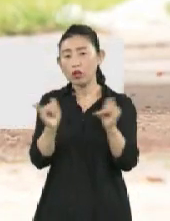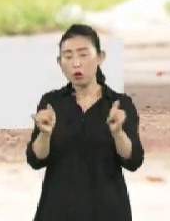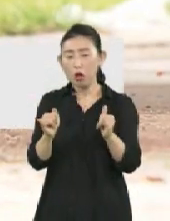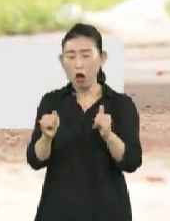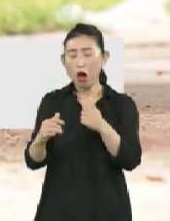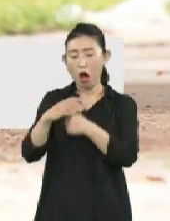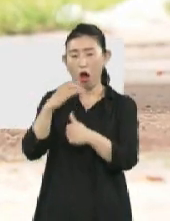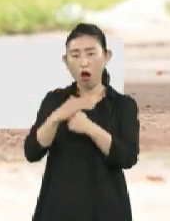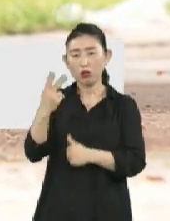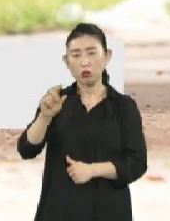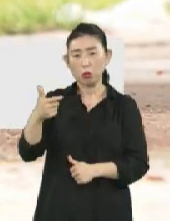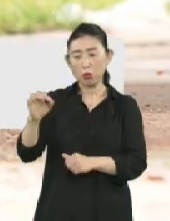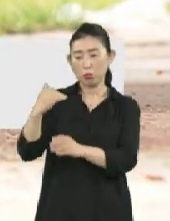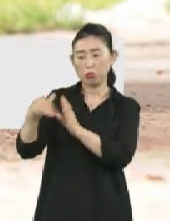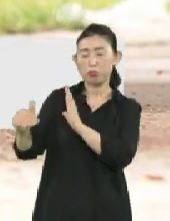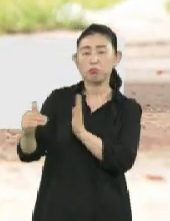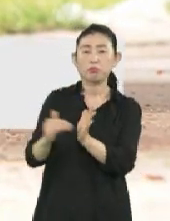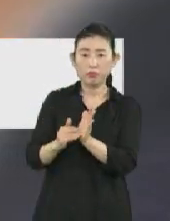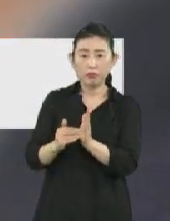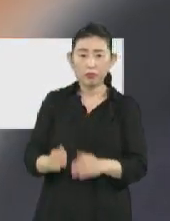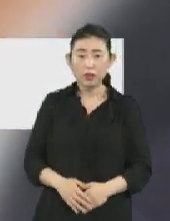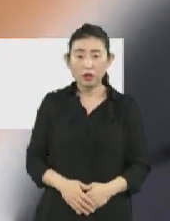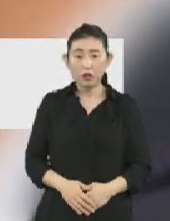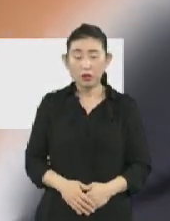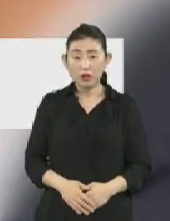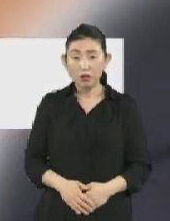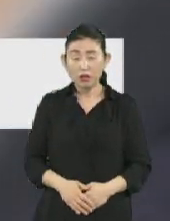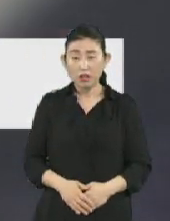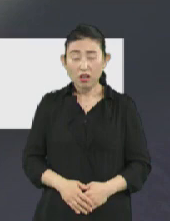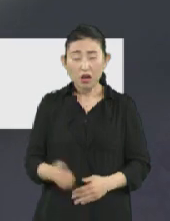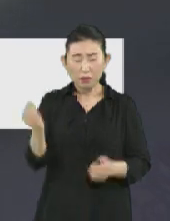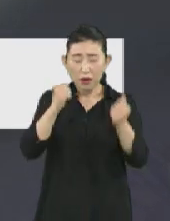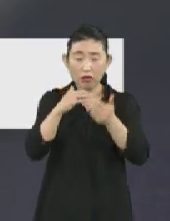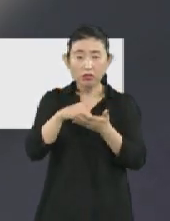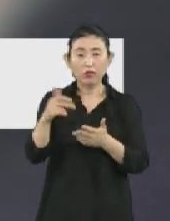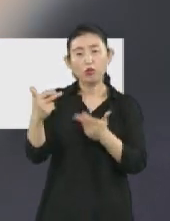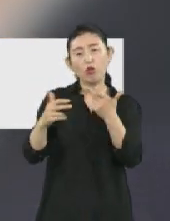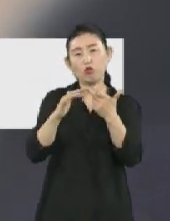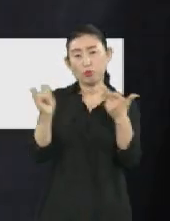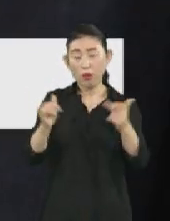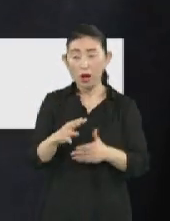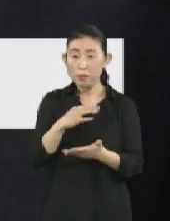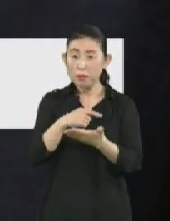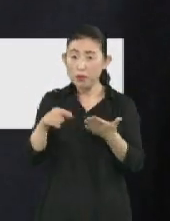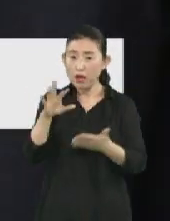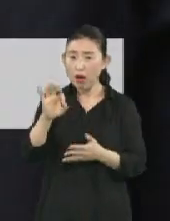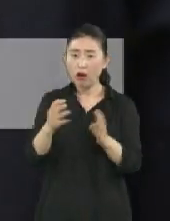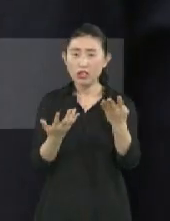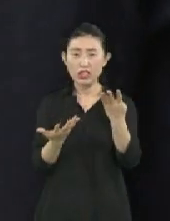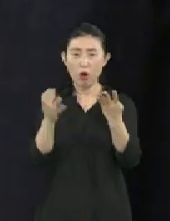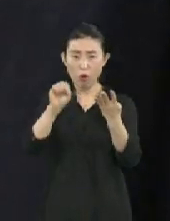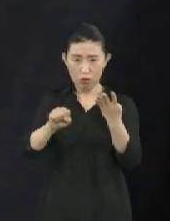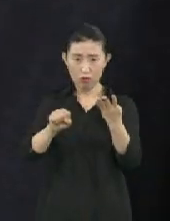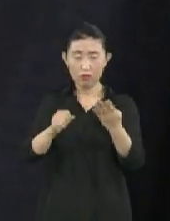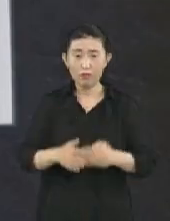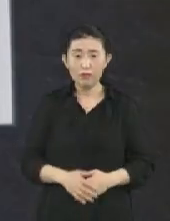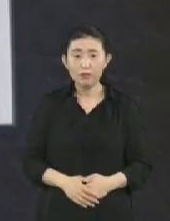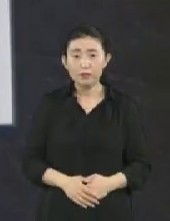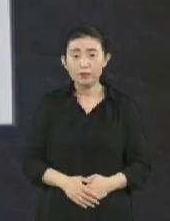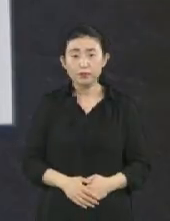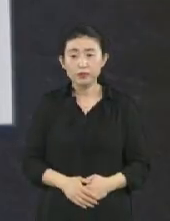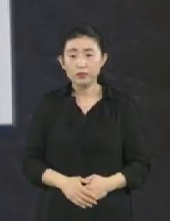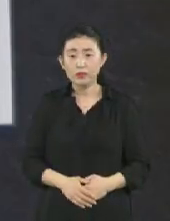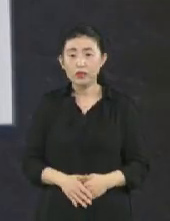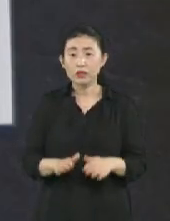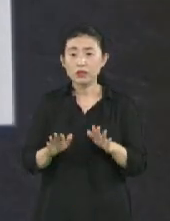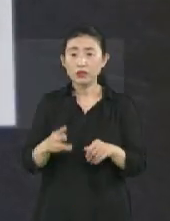당해 2,500만 원을 입금했습니다. 확인된 피해자만 17명, 피해 금액은 4억 원으로 추정됩니다.